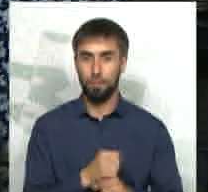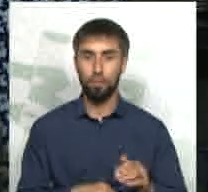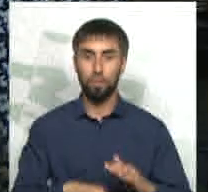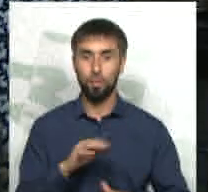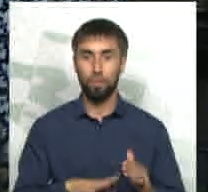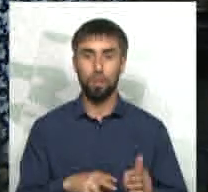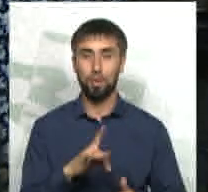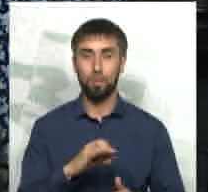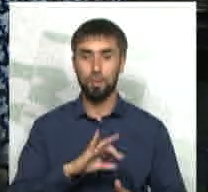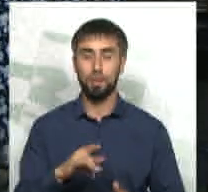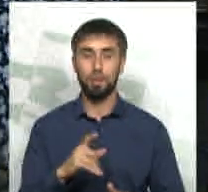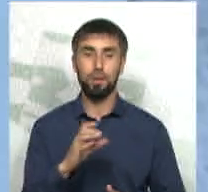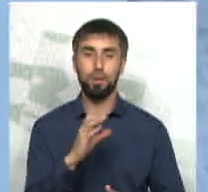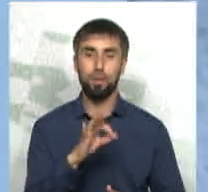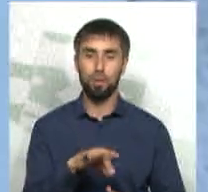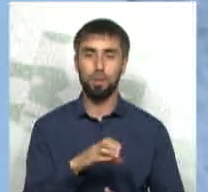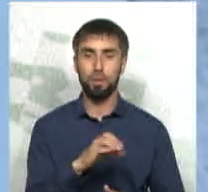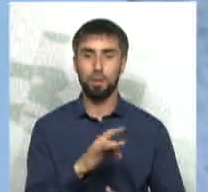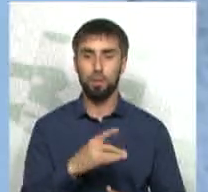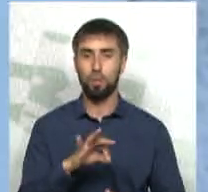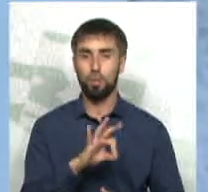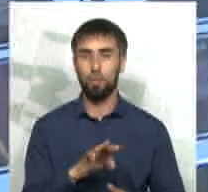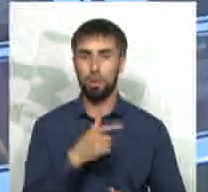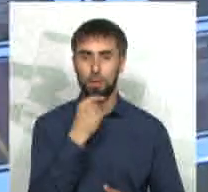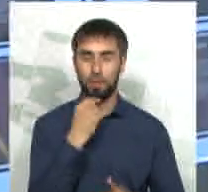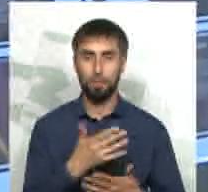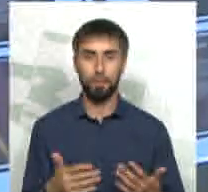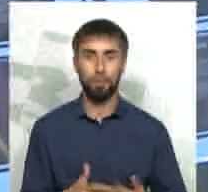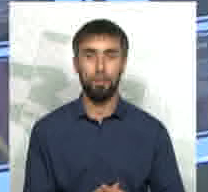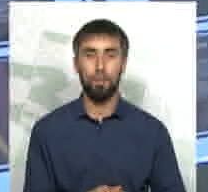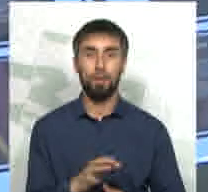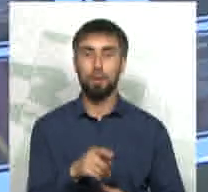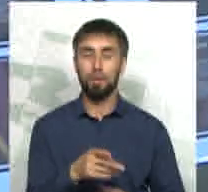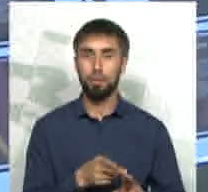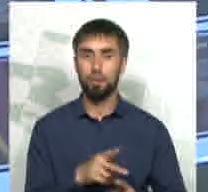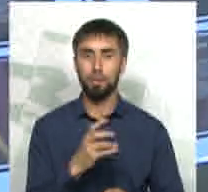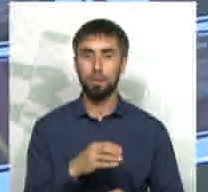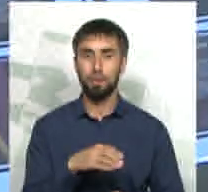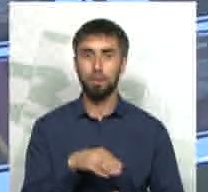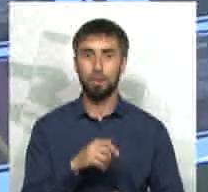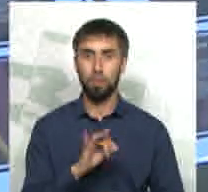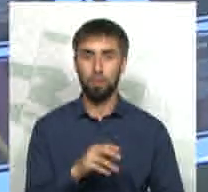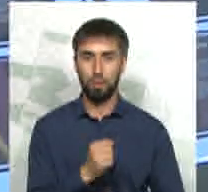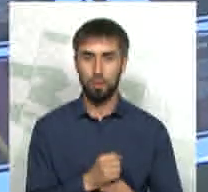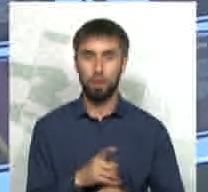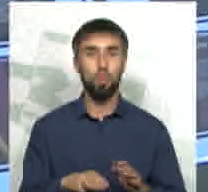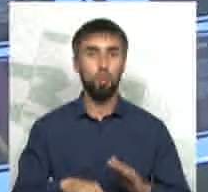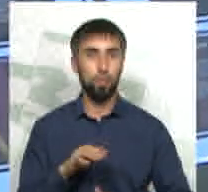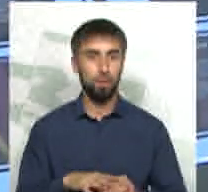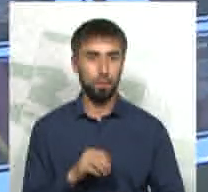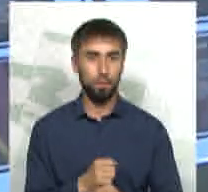ручной росписью. От серебристых завитков до красочных пейзажей. Оборудование бежбол бат, кильгиз бежбол бы,